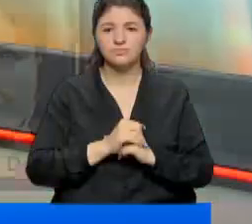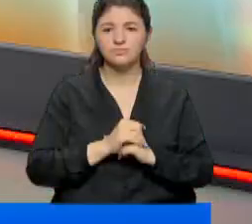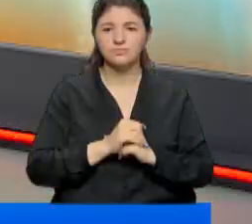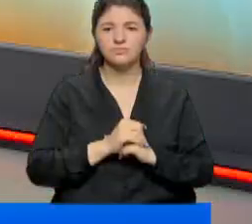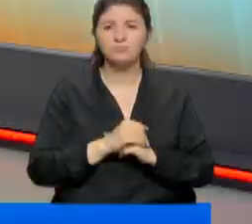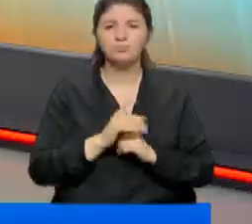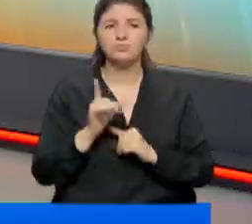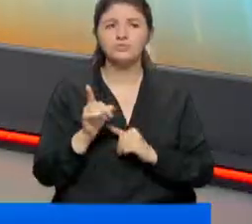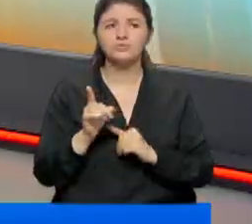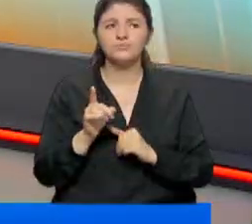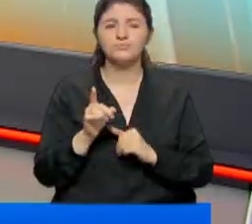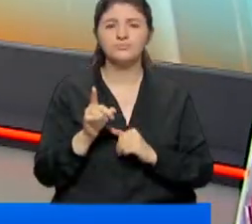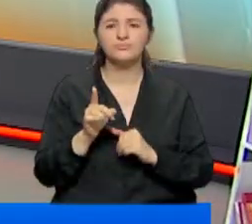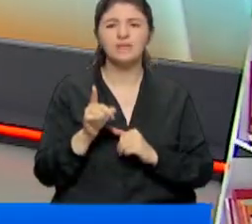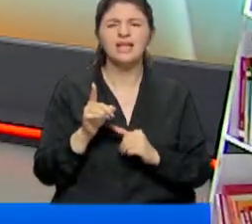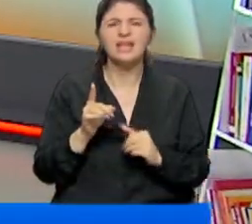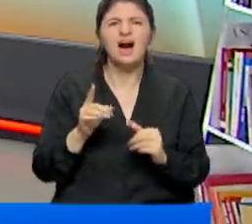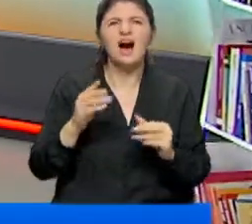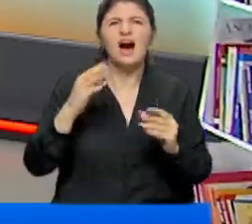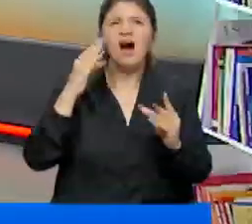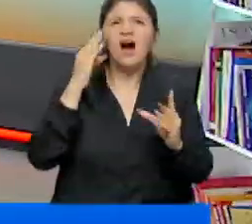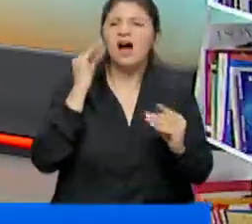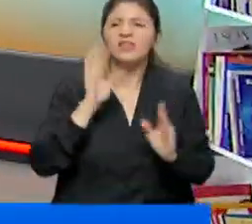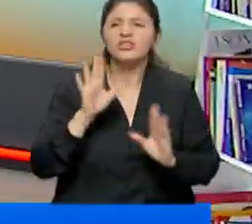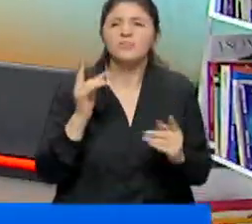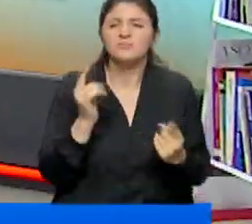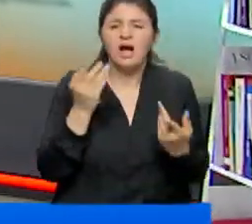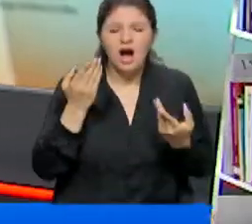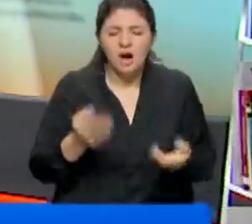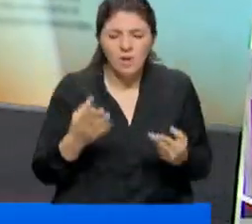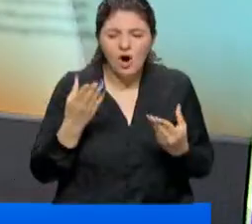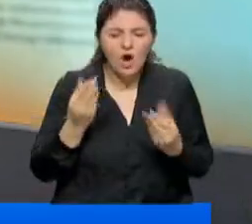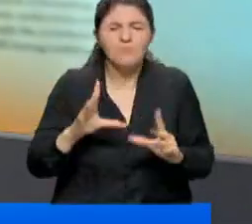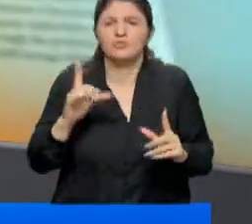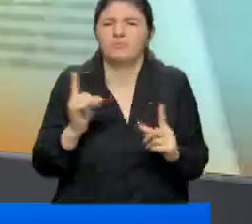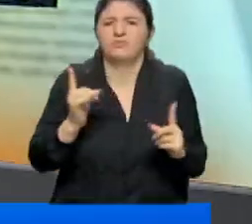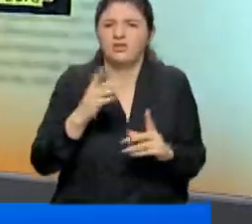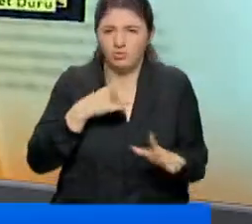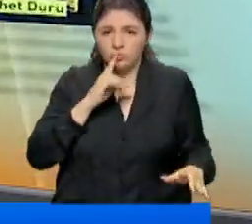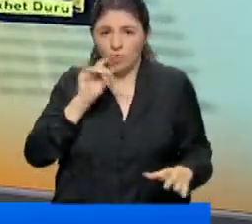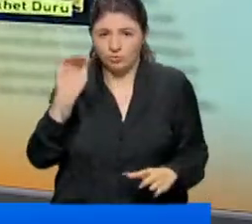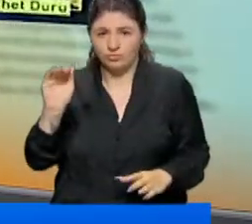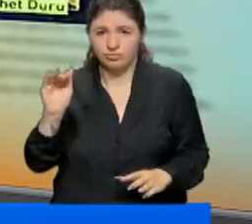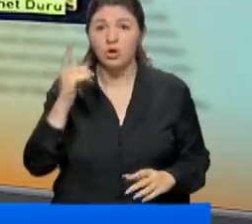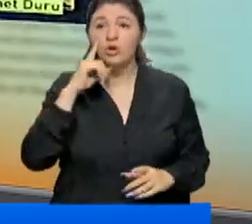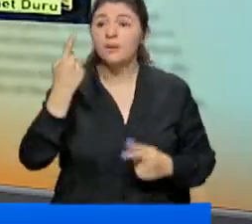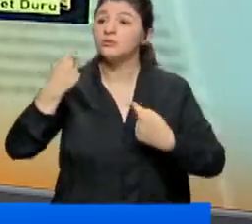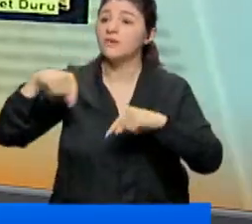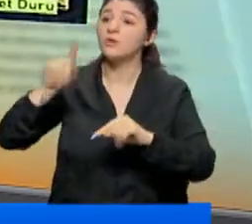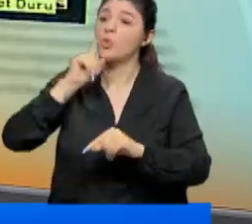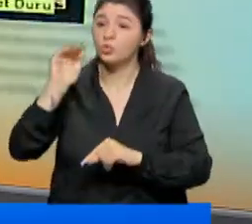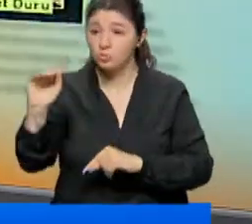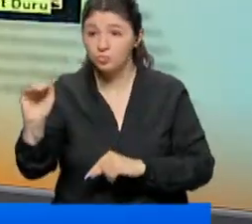Ama bu Anlaşılamaz bir şey kabul edilemez bir şey fordum Hikmet